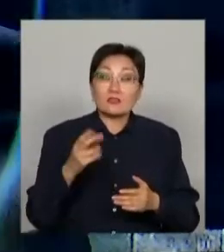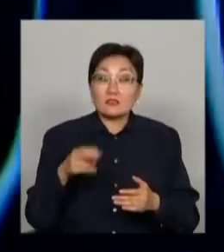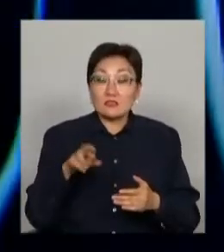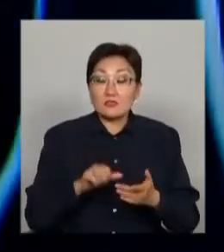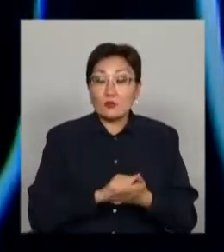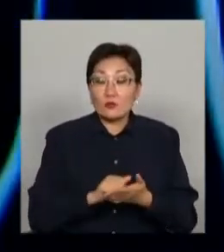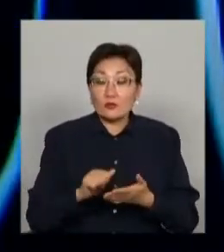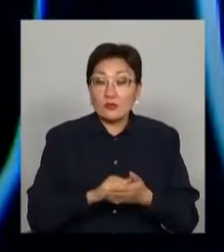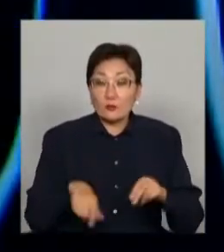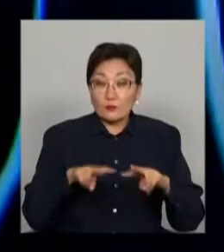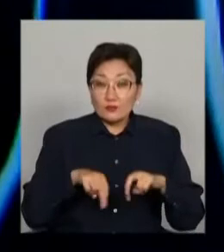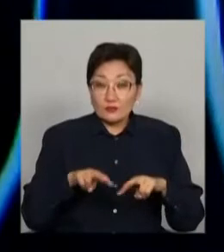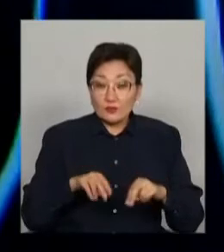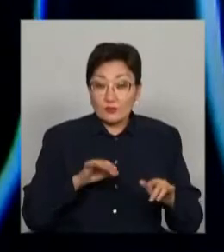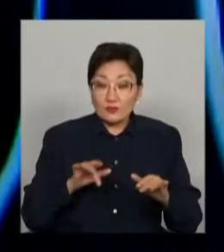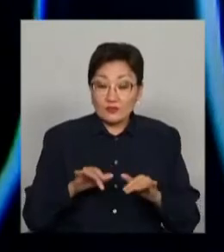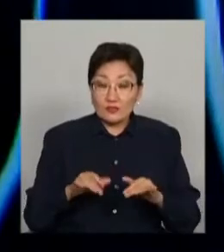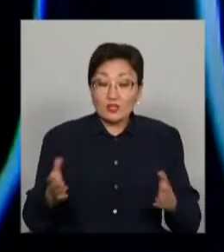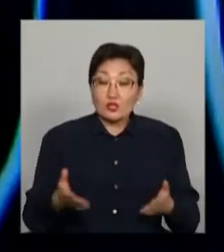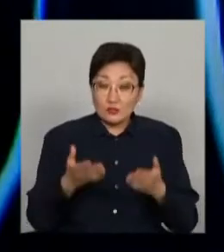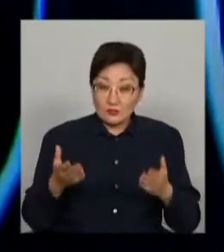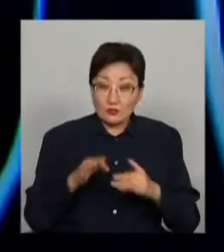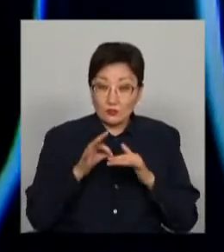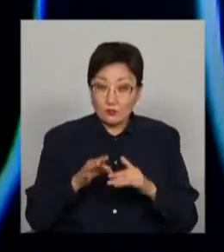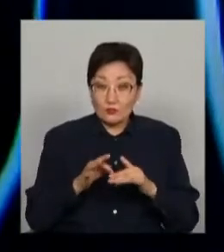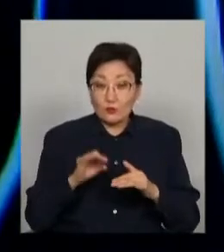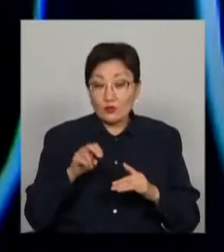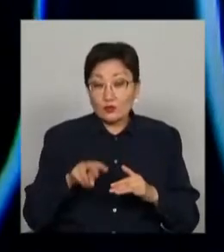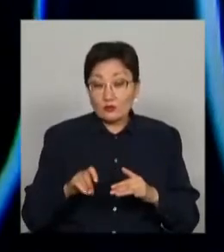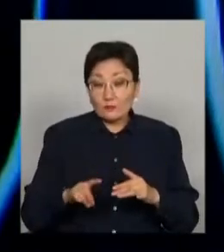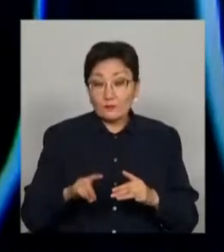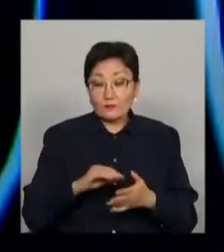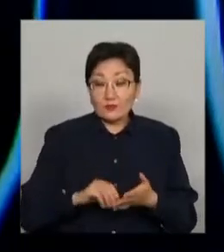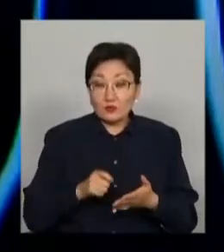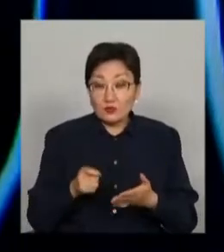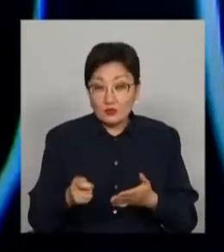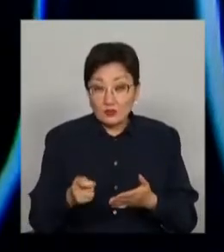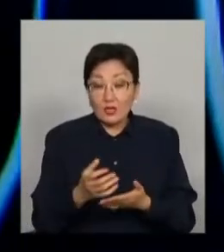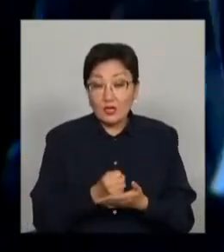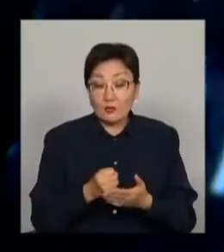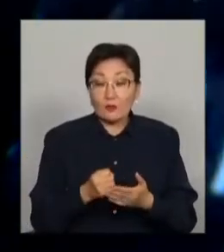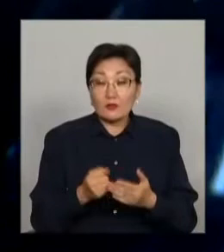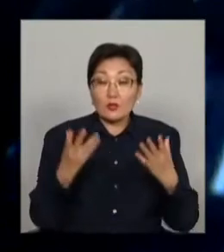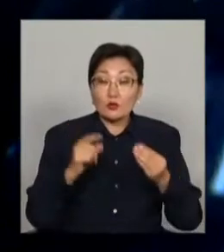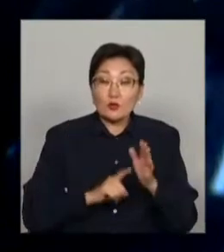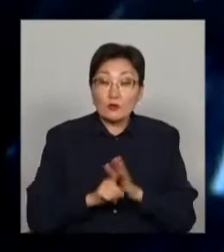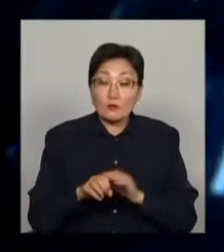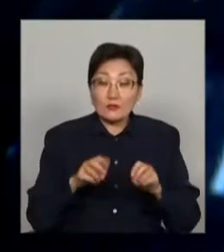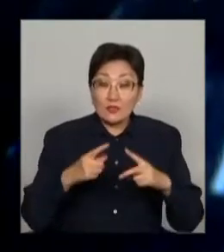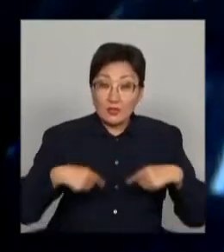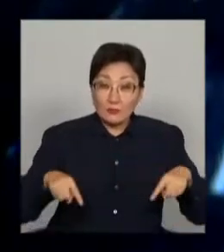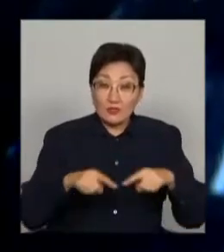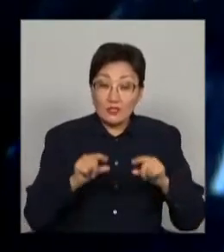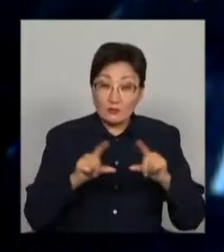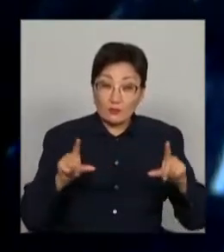лицензияны қарастыру процестері жеңілдетілді. Оны өтініш түскеннен бастап құзырлы органдар, ол, яғни біз